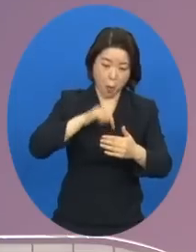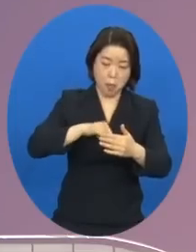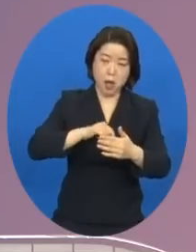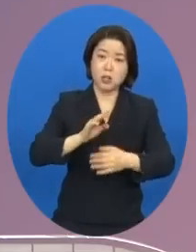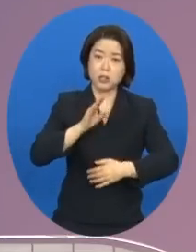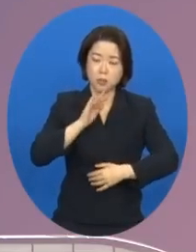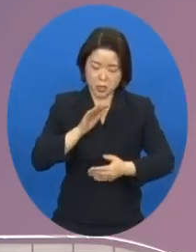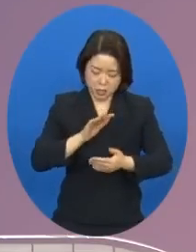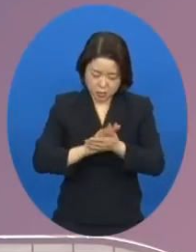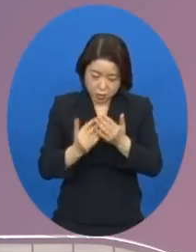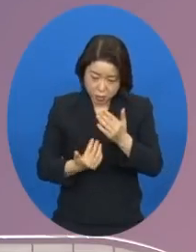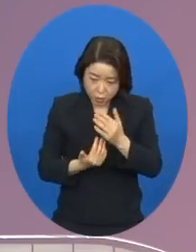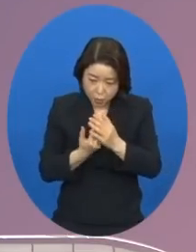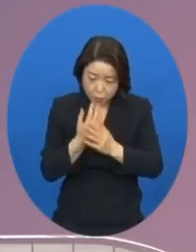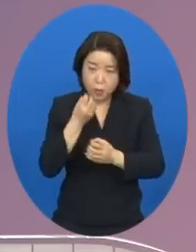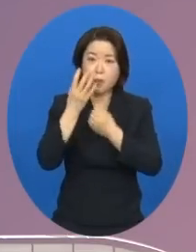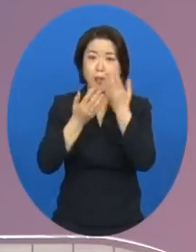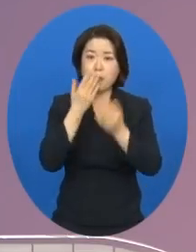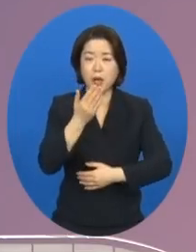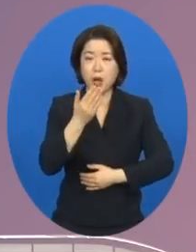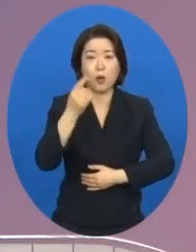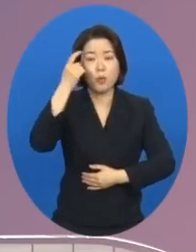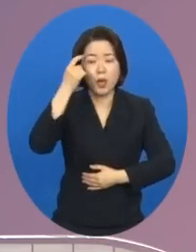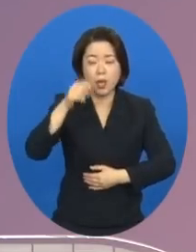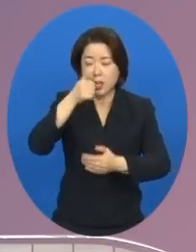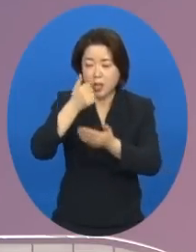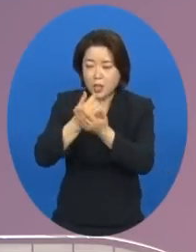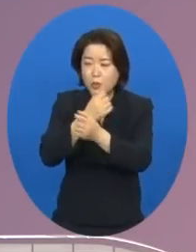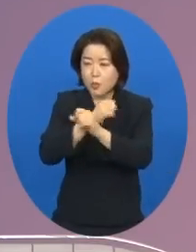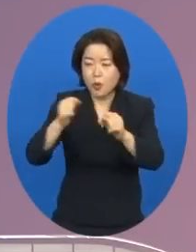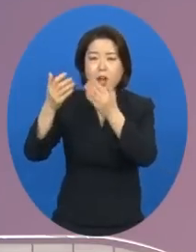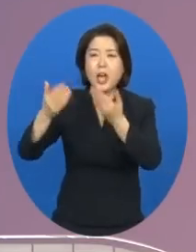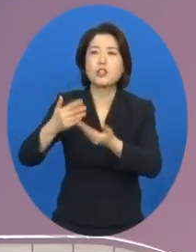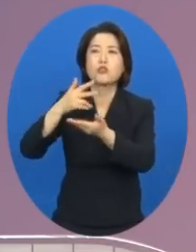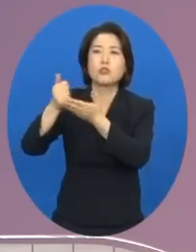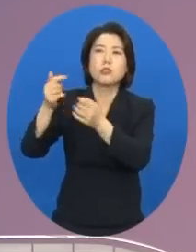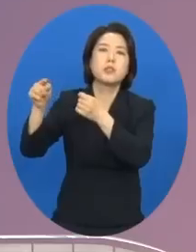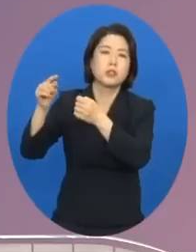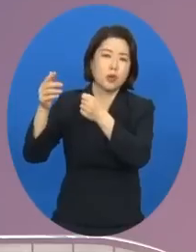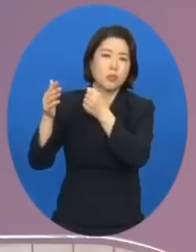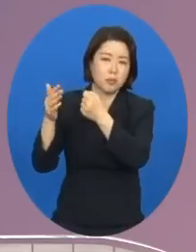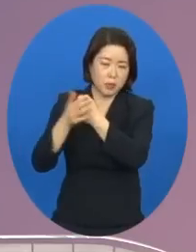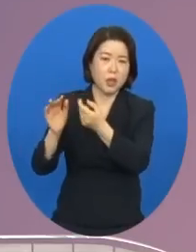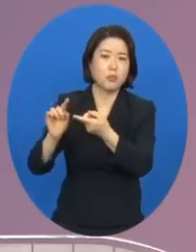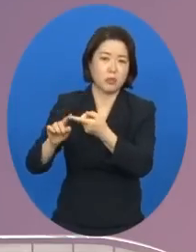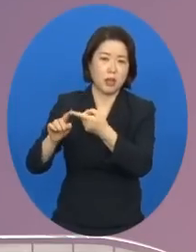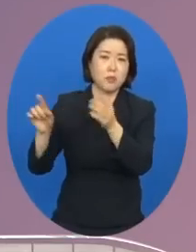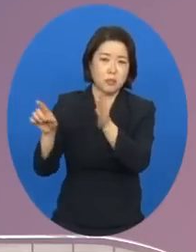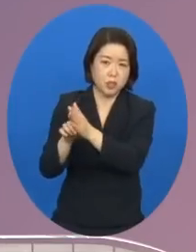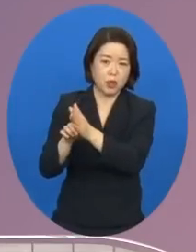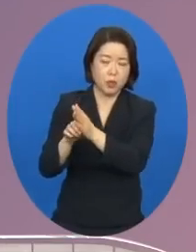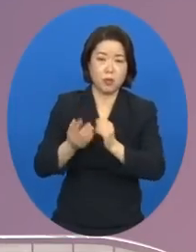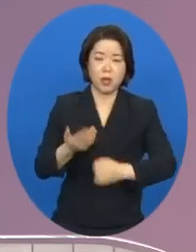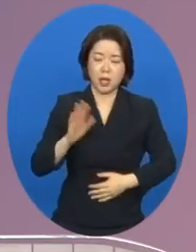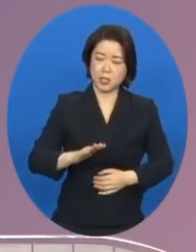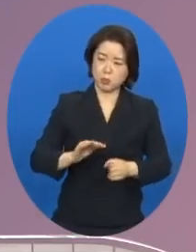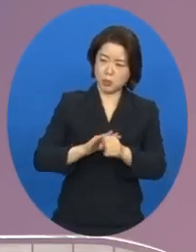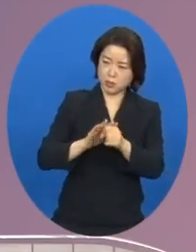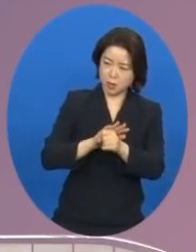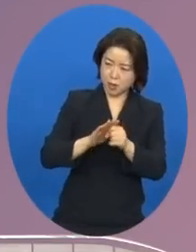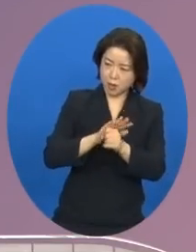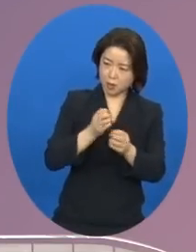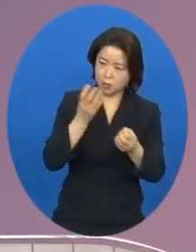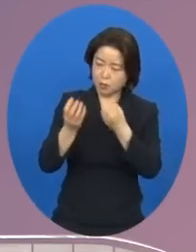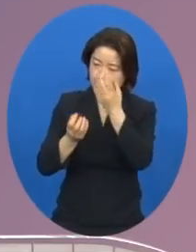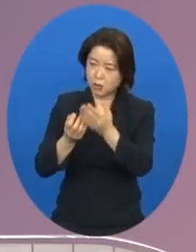정말 뜨겁게 나옵니다. 속죄주의시니까. 그러나 예수님을 사랑합니다라고 하는 말은 계속 어색한 겁니다.